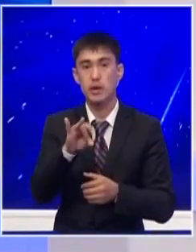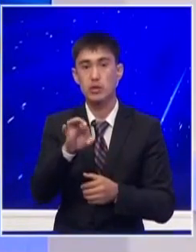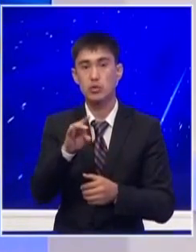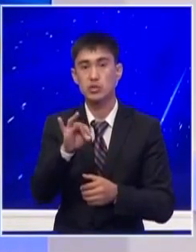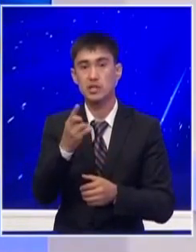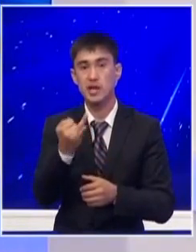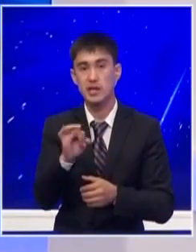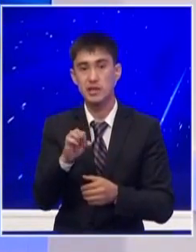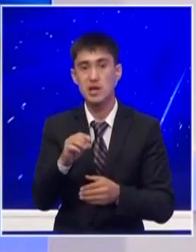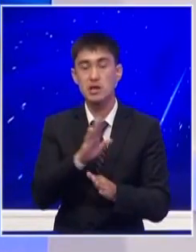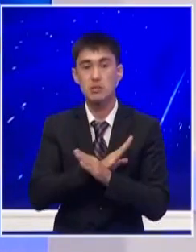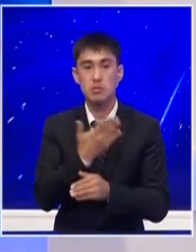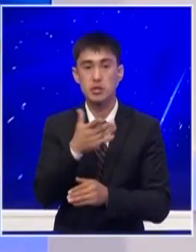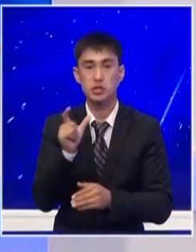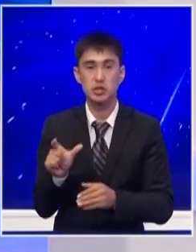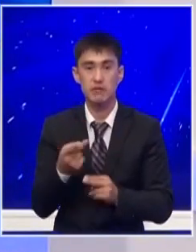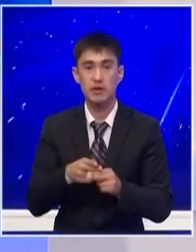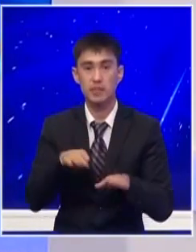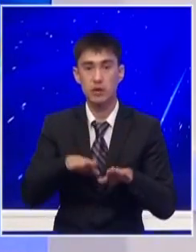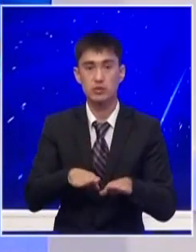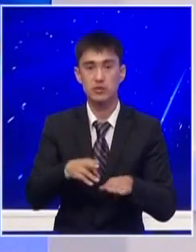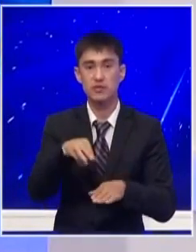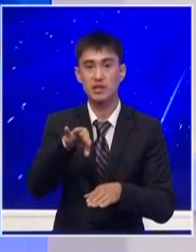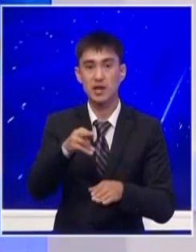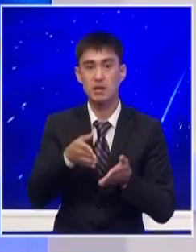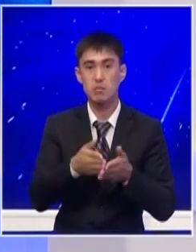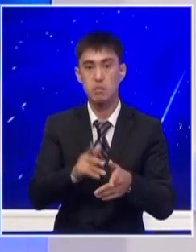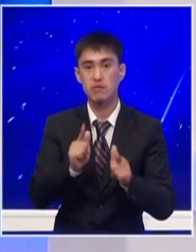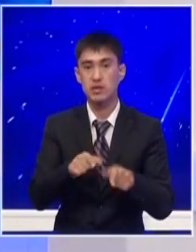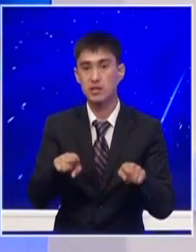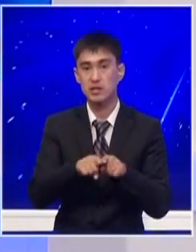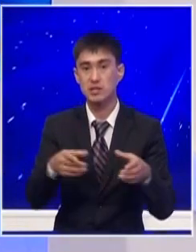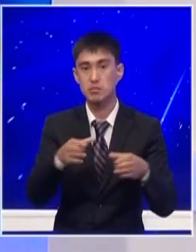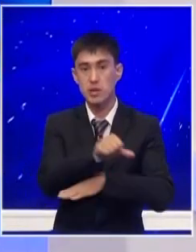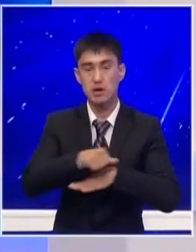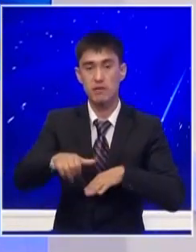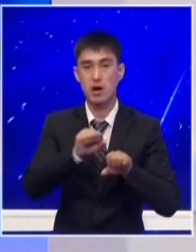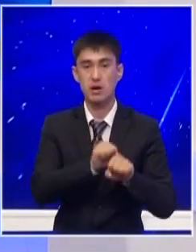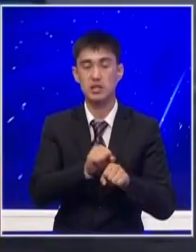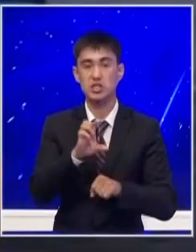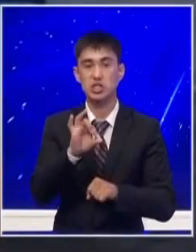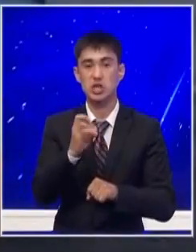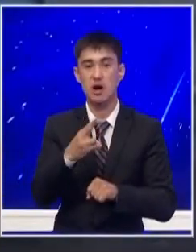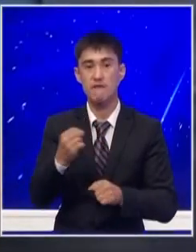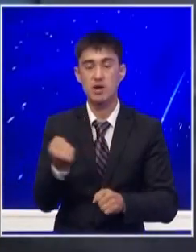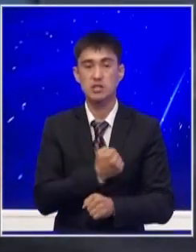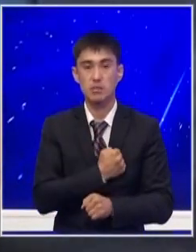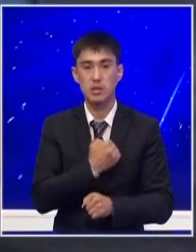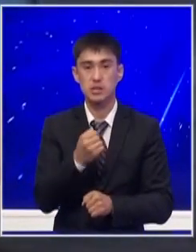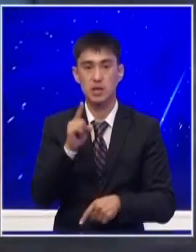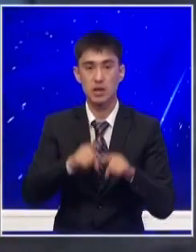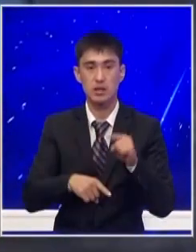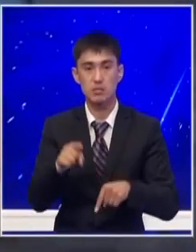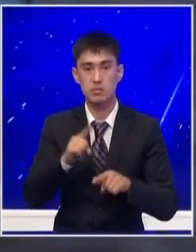Ocean Gate. Гибель 5 человек, находившихся в «Титане», подтвердила также береговая охрана США, выразив соболезнования